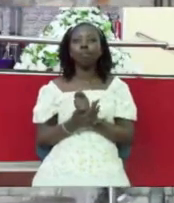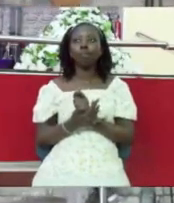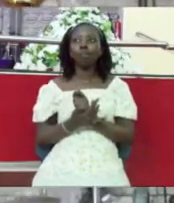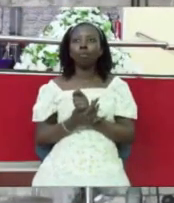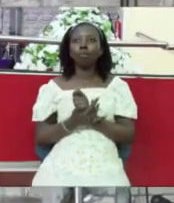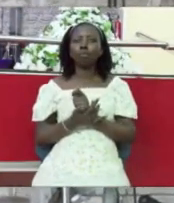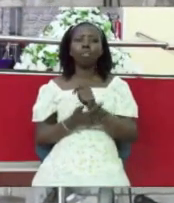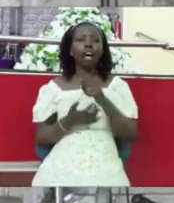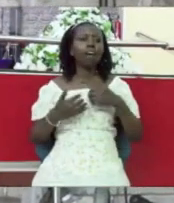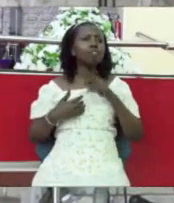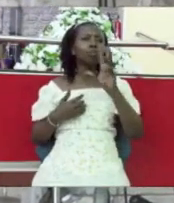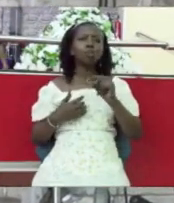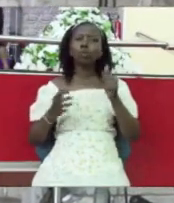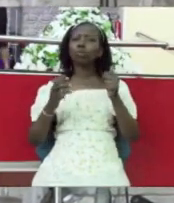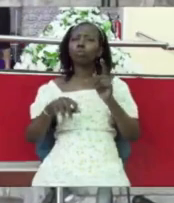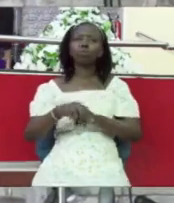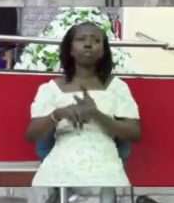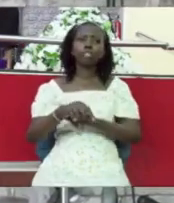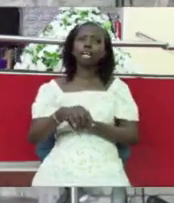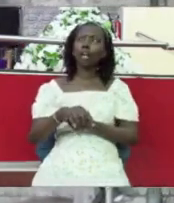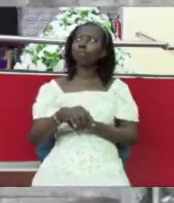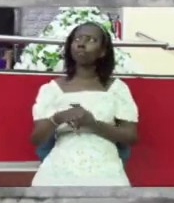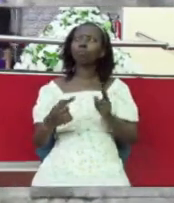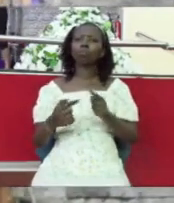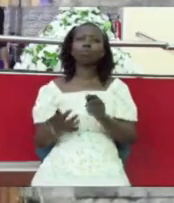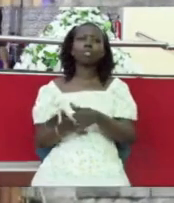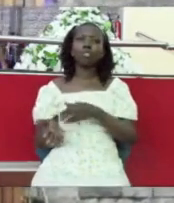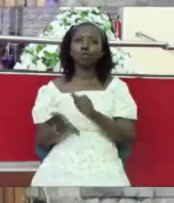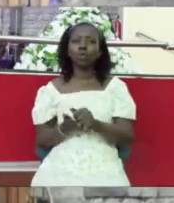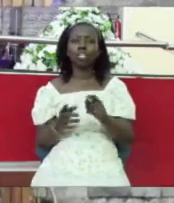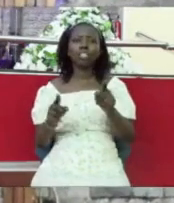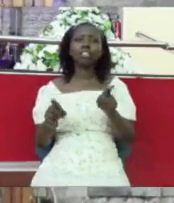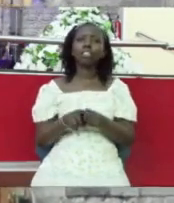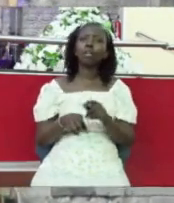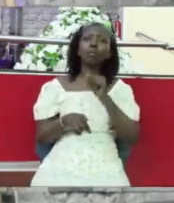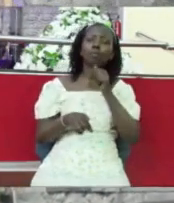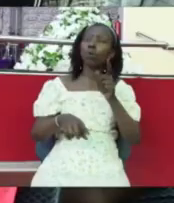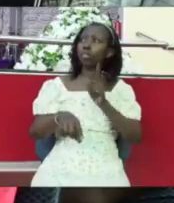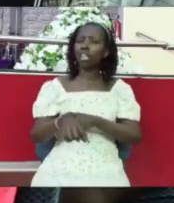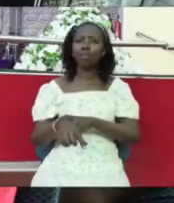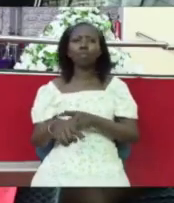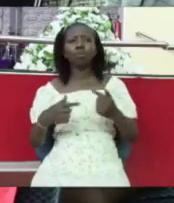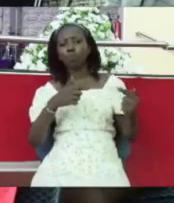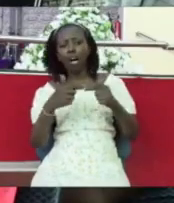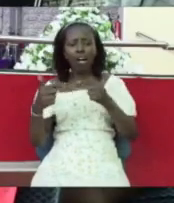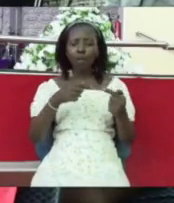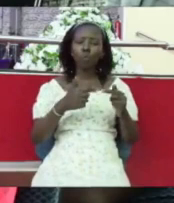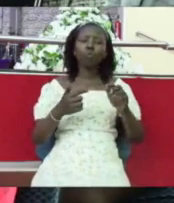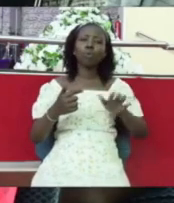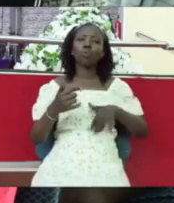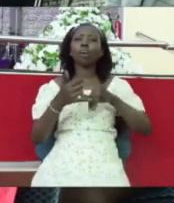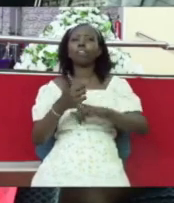time to waste. Hakuna wakati wa kupoteza. You have no time to fight with your wife. Hakuna wakati wa kupigana na bibi yako. In